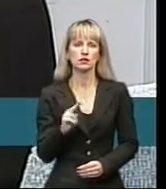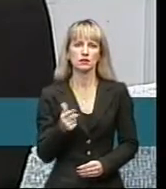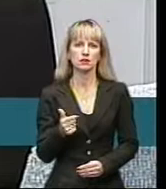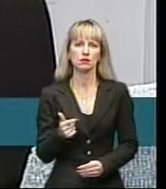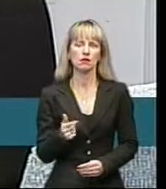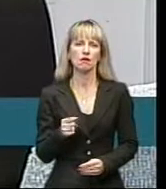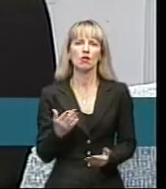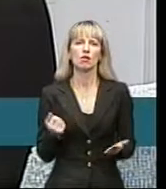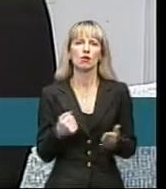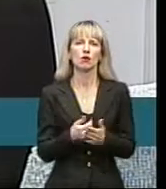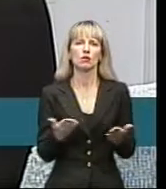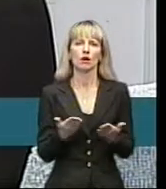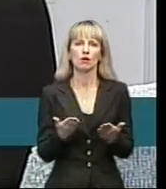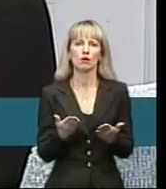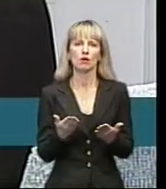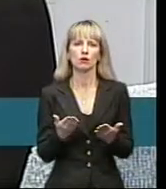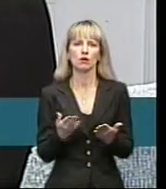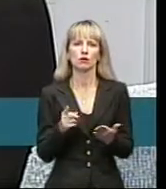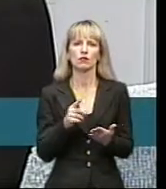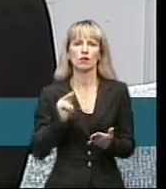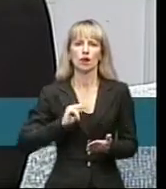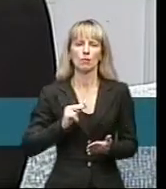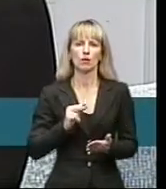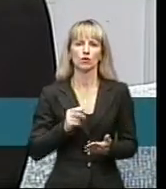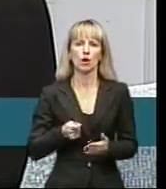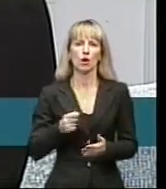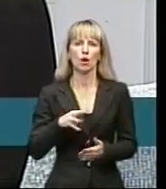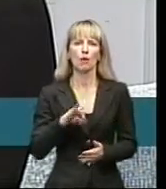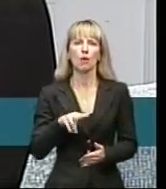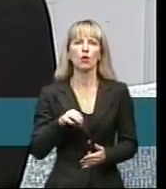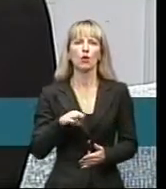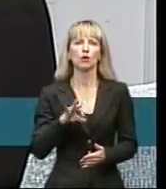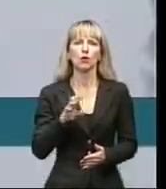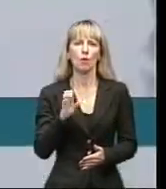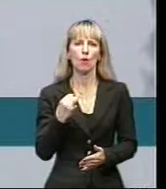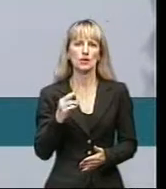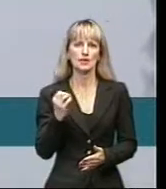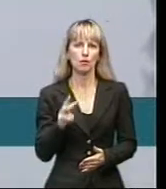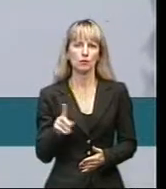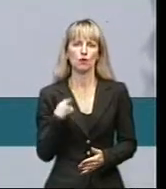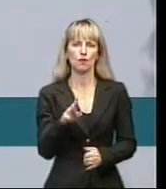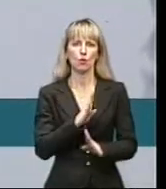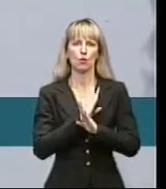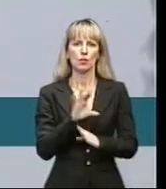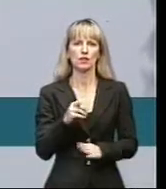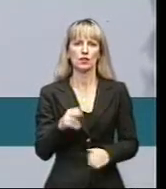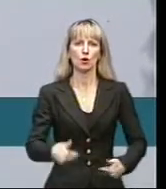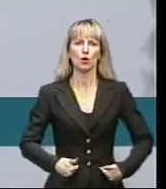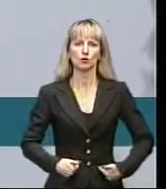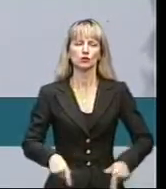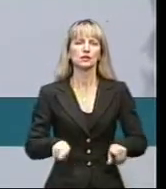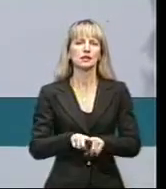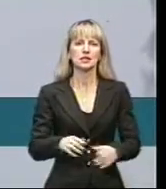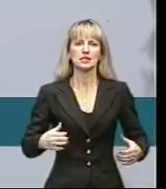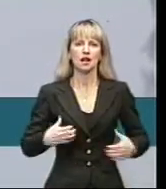мужчину, чоловіка, який працював молотобойцем, щоб він загинув від голоду? Оце такі страшні